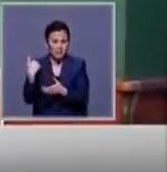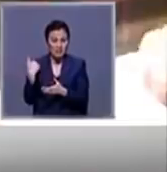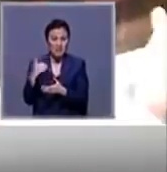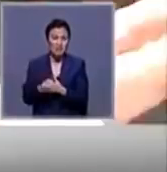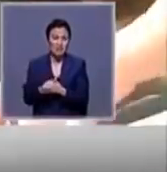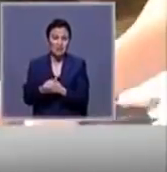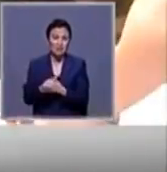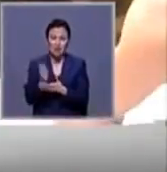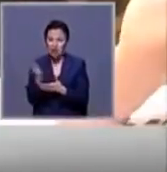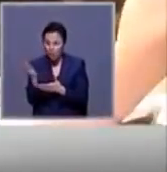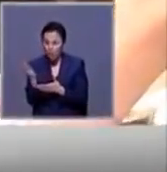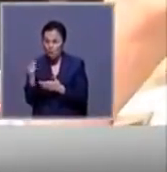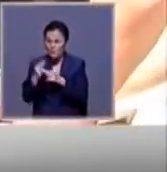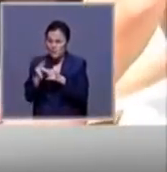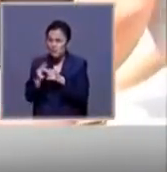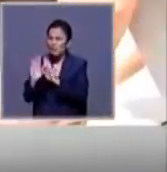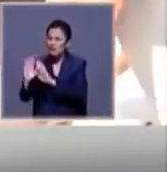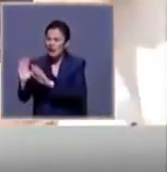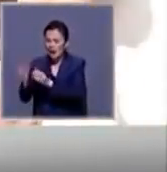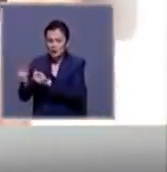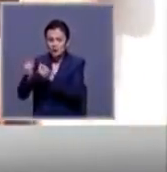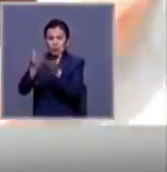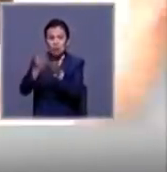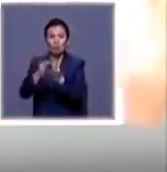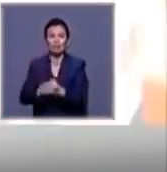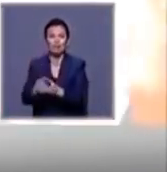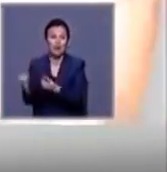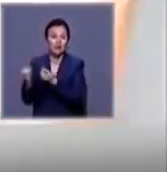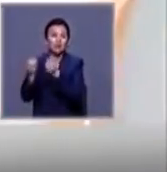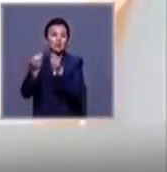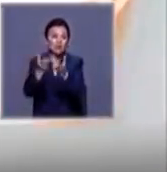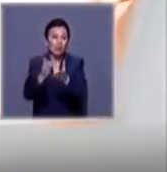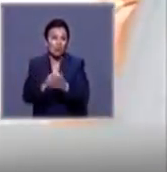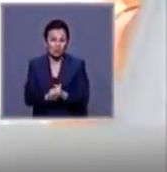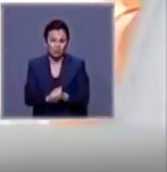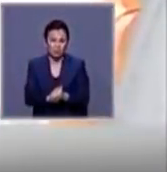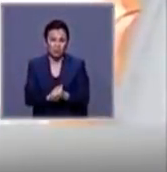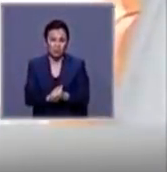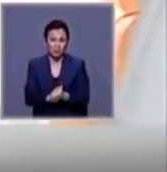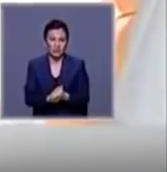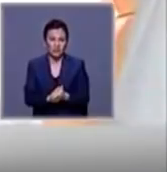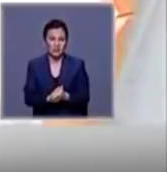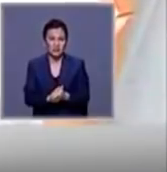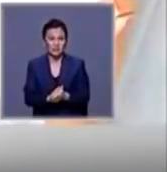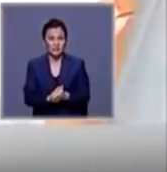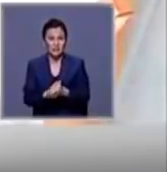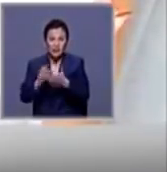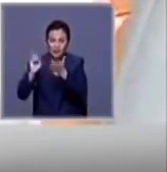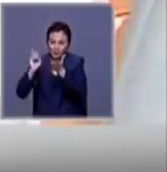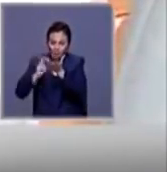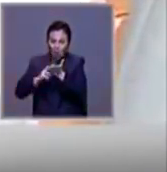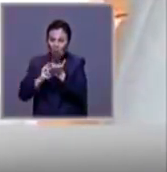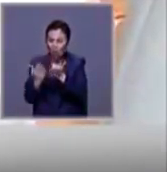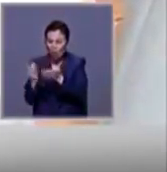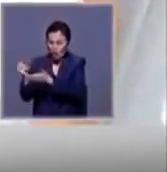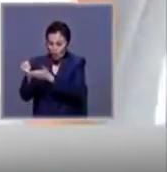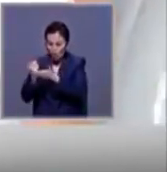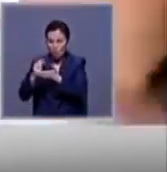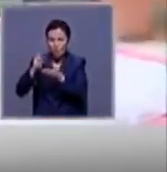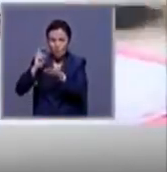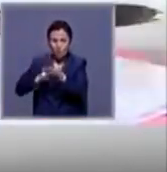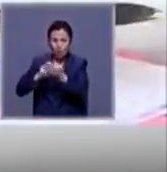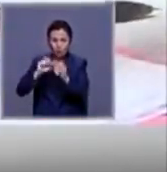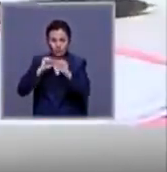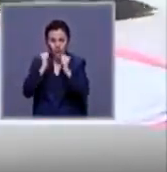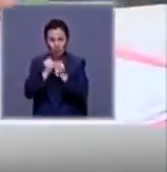แบบขอให้ส่งอะไรเงี้ยก็ส่งก็ รับรองอะ รับรอง รับรองถูกไหม คือสมาคมก็เซ็งไป